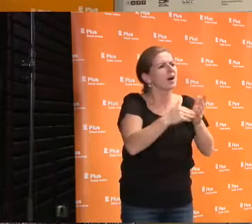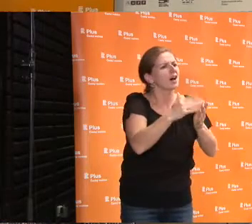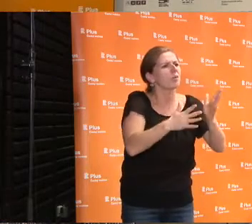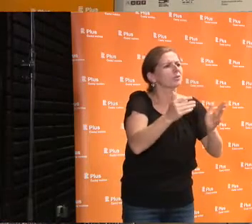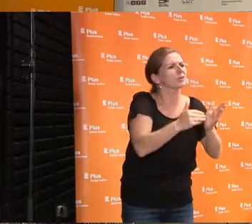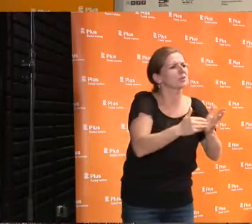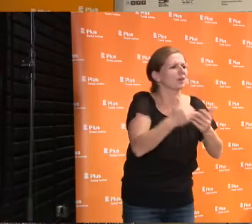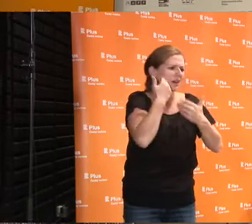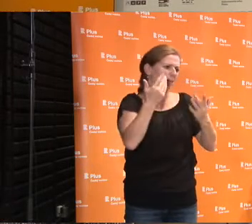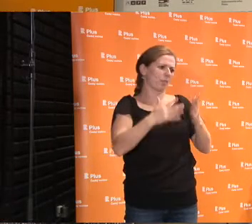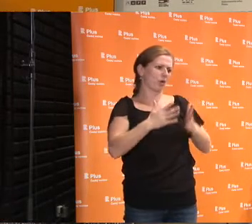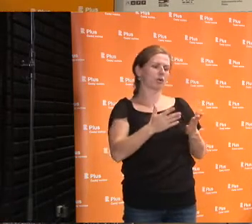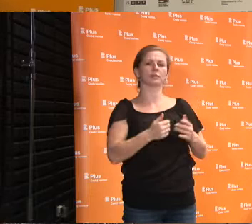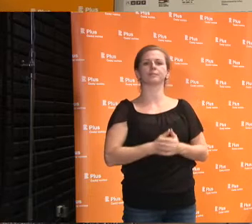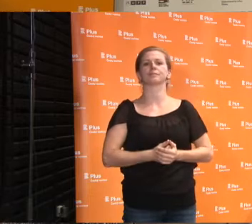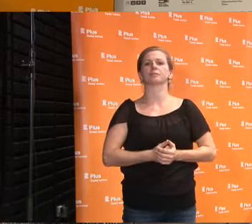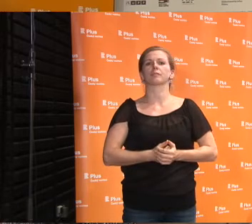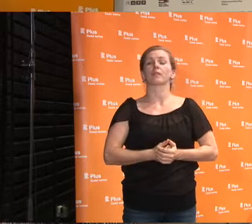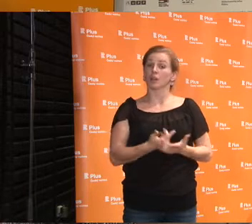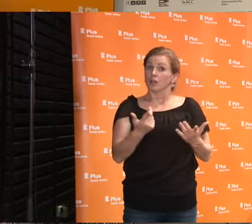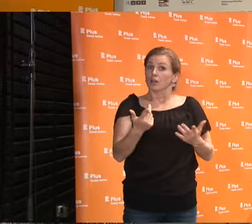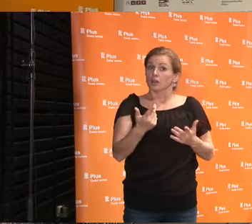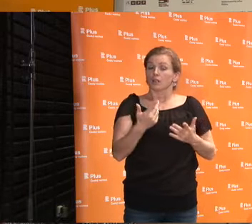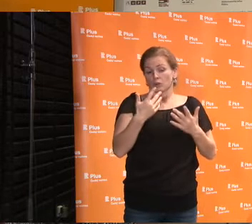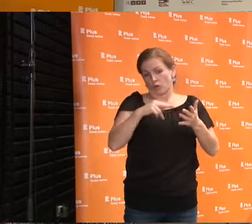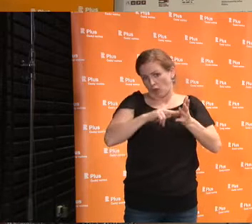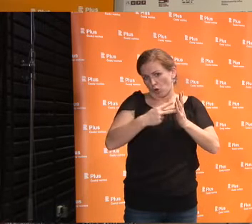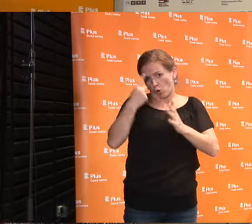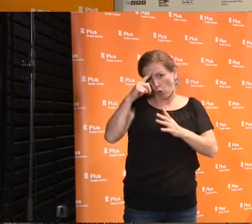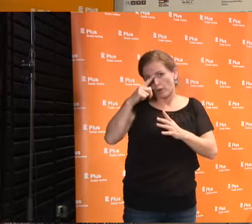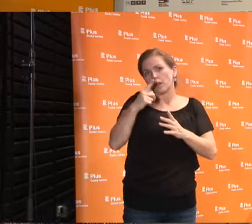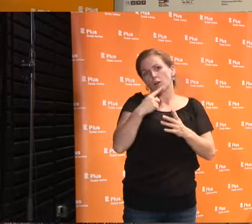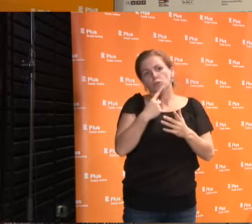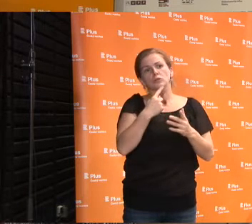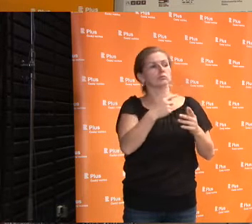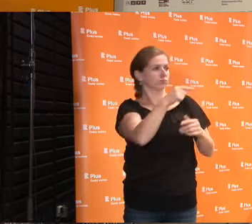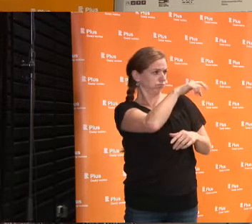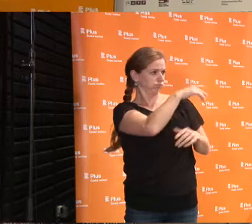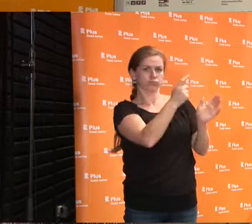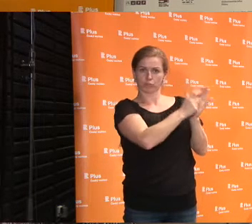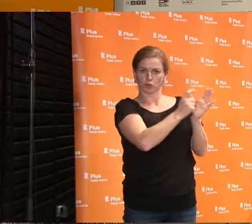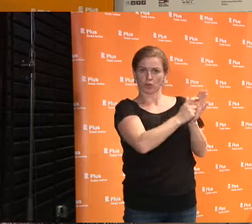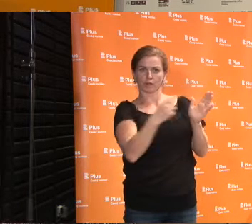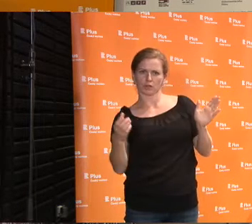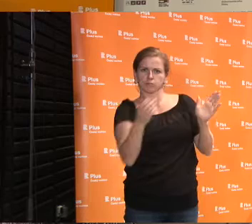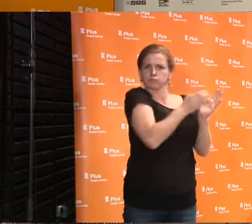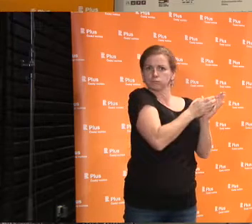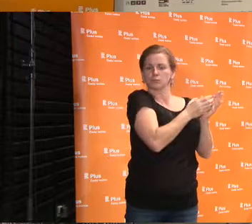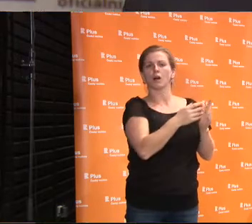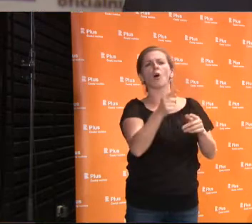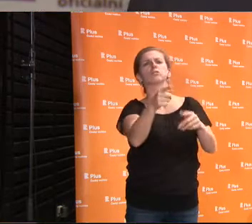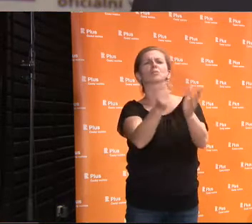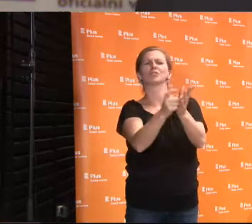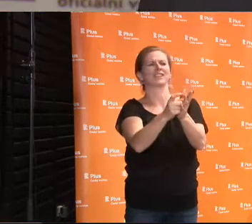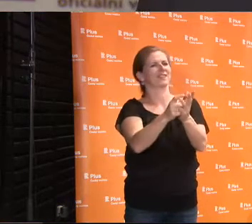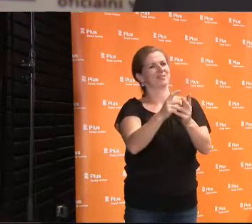Tak ty technologie pokrývají podstatnou část těch dnešních požadavků. Některé požadavky jsou samozřejmě od těch podniků zatím nereálné.